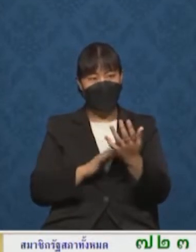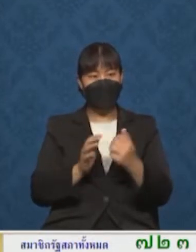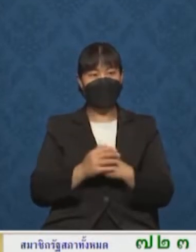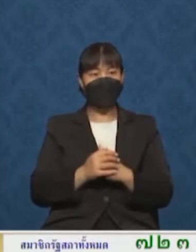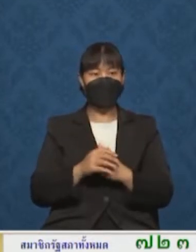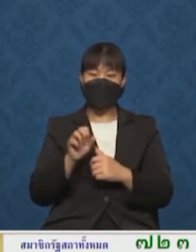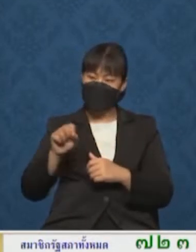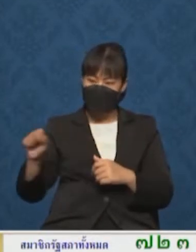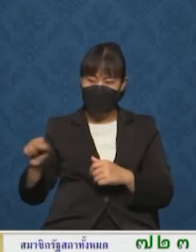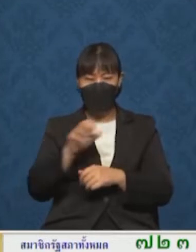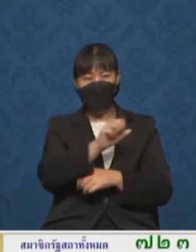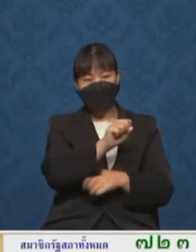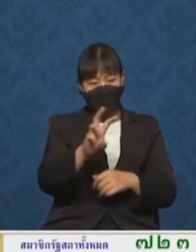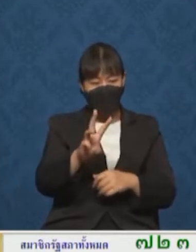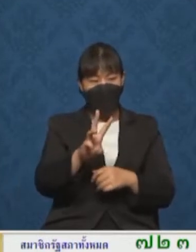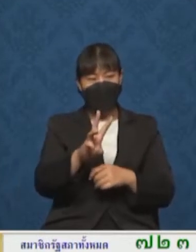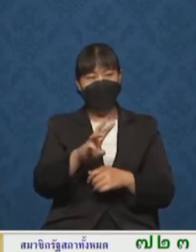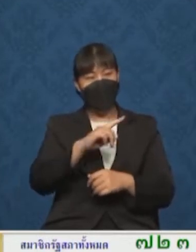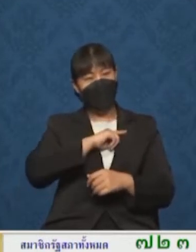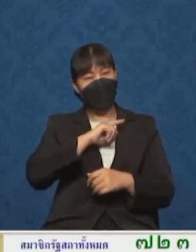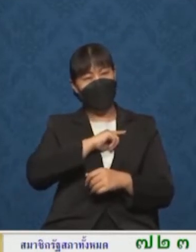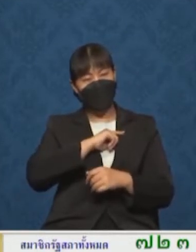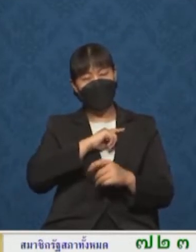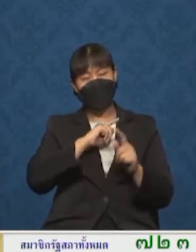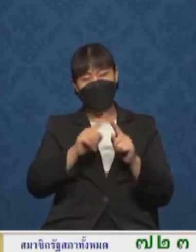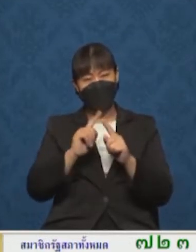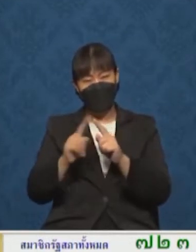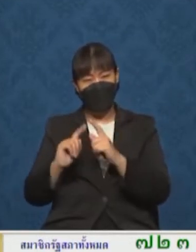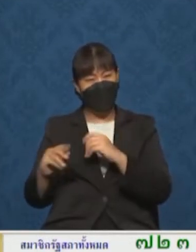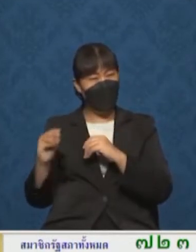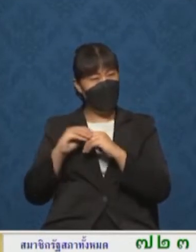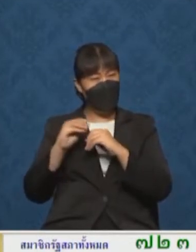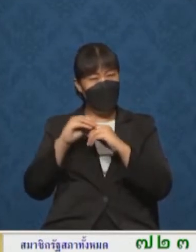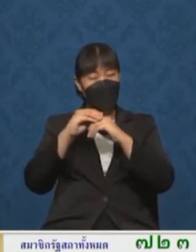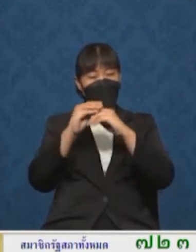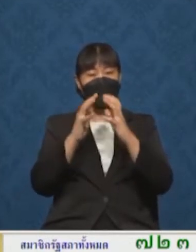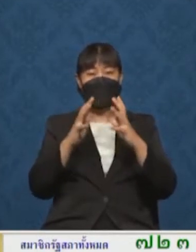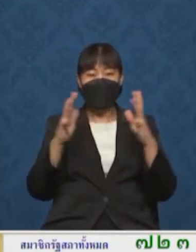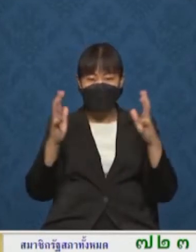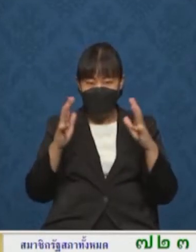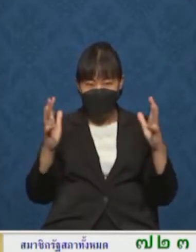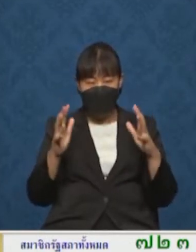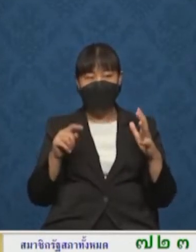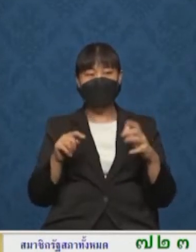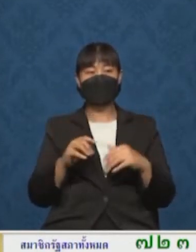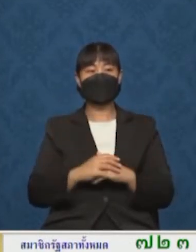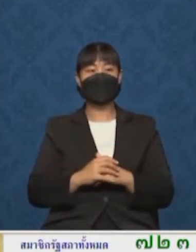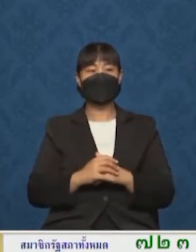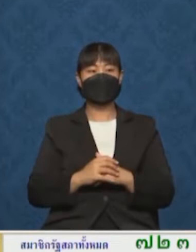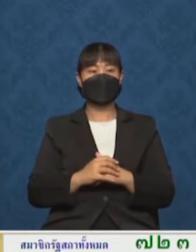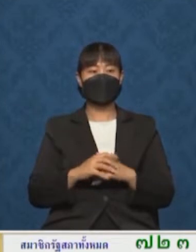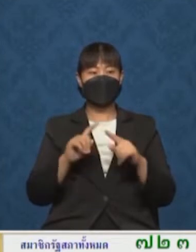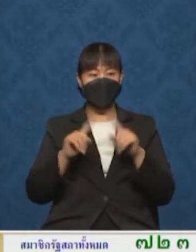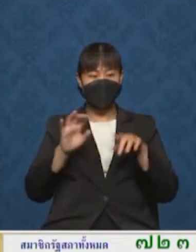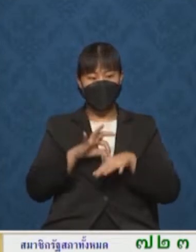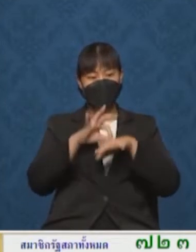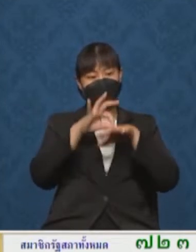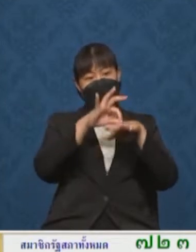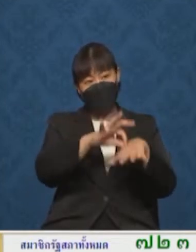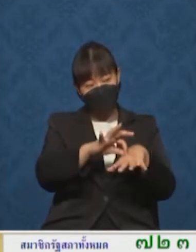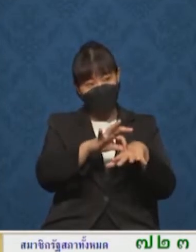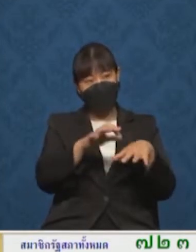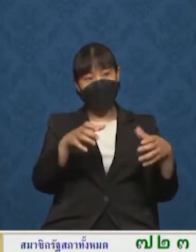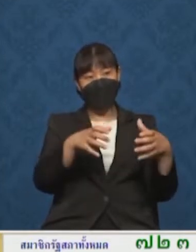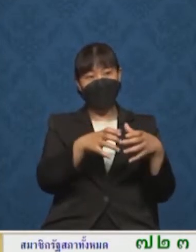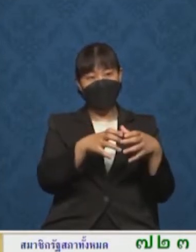พามากต้ผ่านวุธิธรรชมารวมโวทด้วย4. เรานี้อำนาจมมาก แต่มาจากการแต่งตงของคณะ